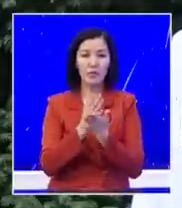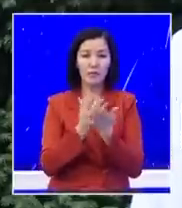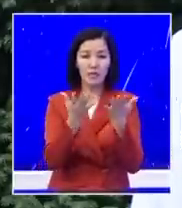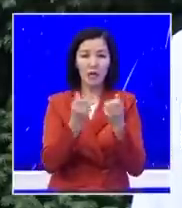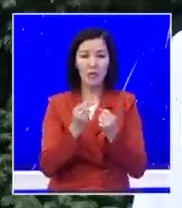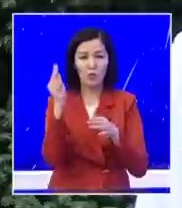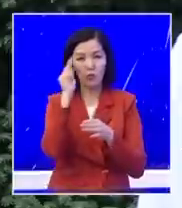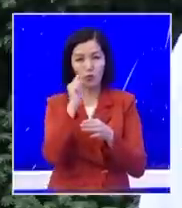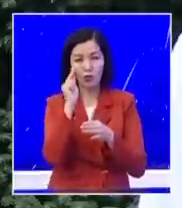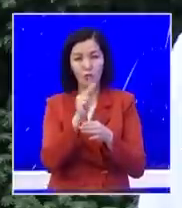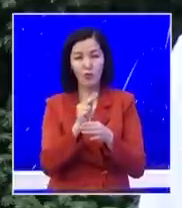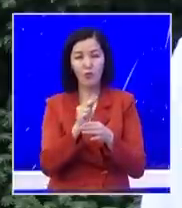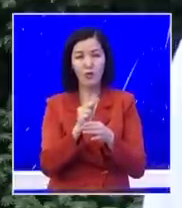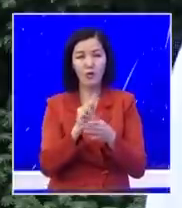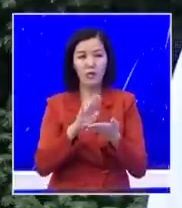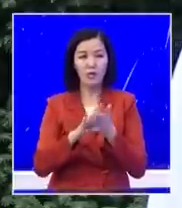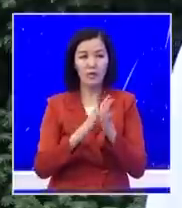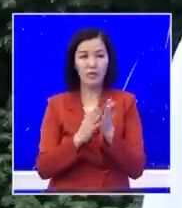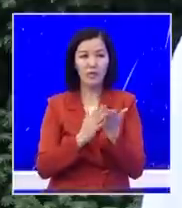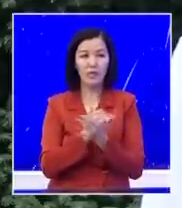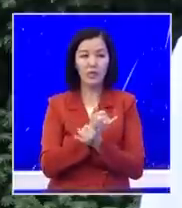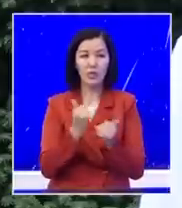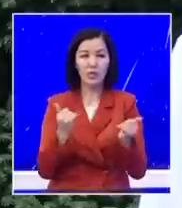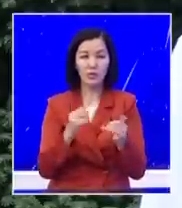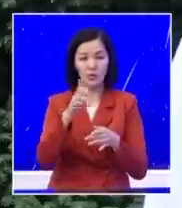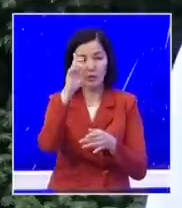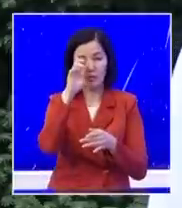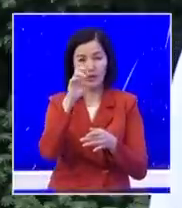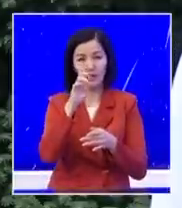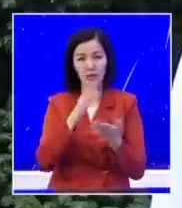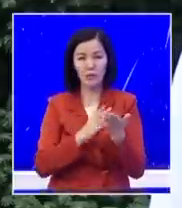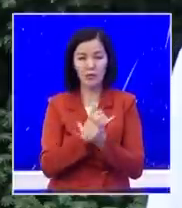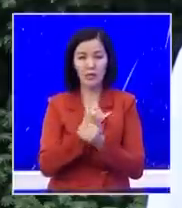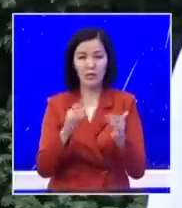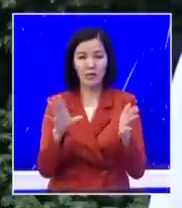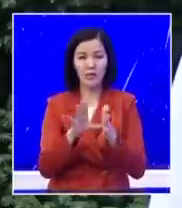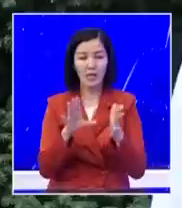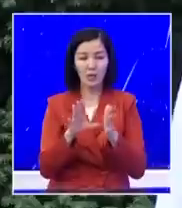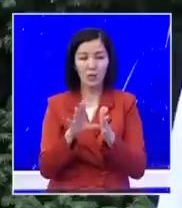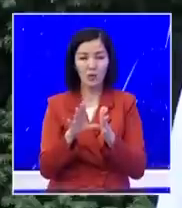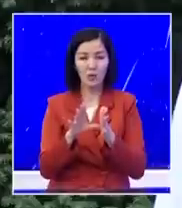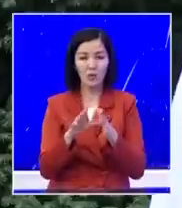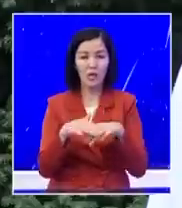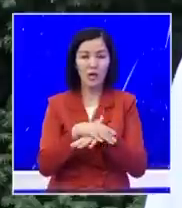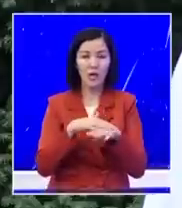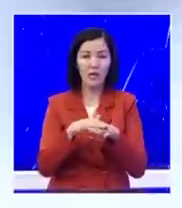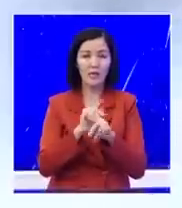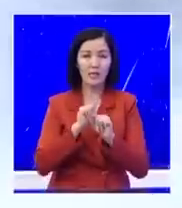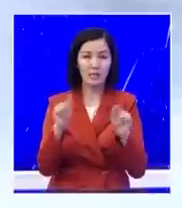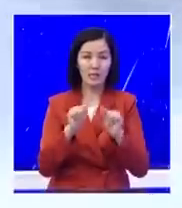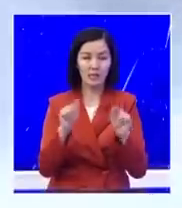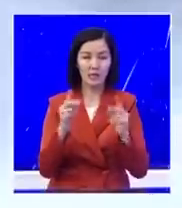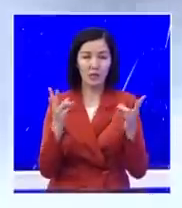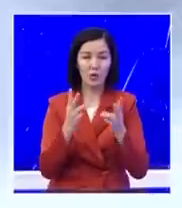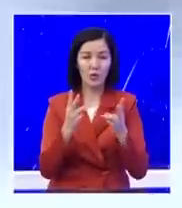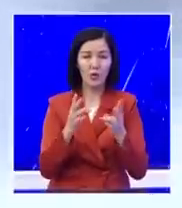үйрету, қызмет алушыларға қолайлы жағдайды жасауын қадағалау, мемлекеттік көрсетілетін қызметтерді электронды түрде халық арасында насихаттау болып